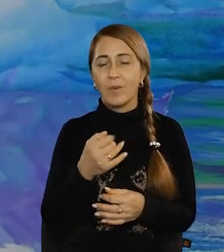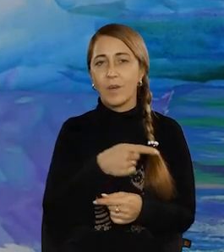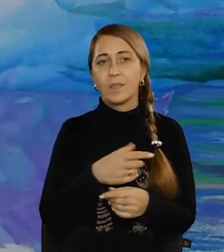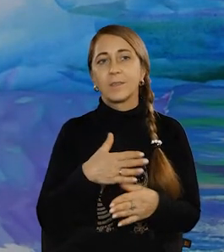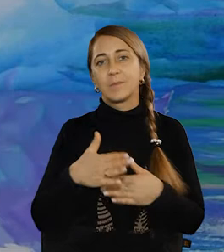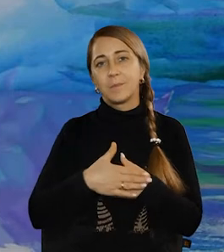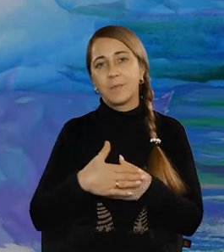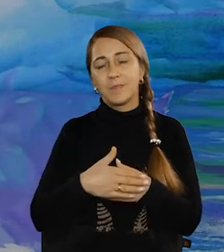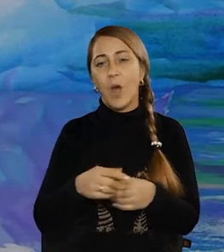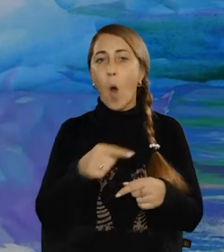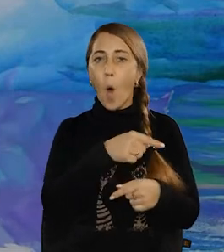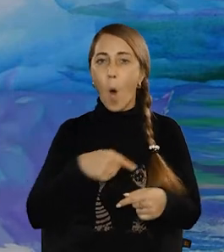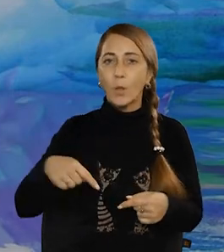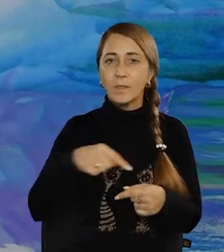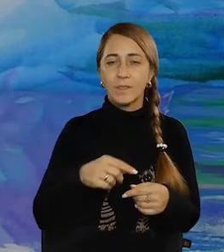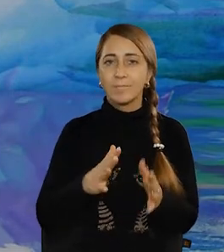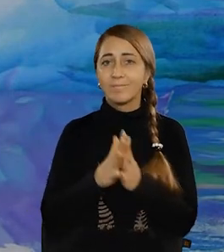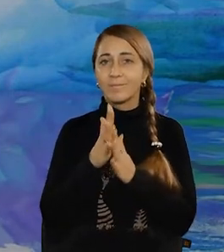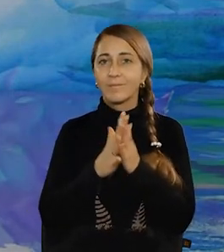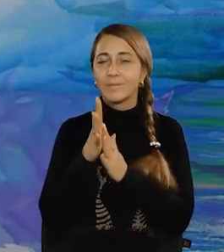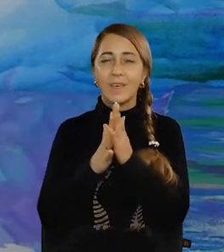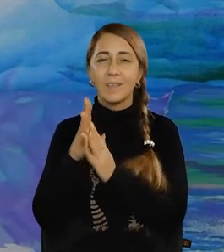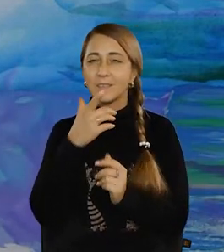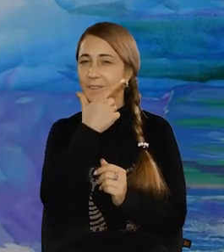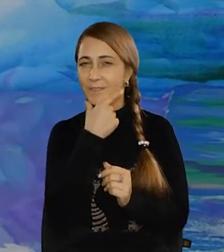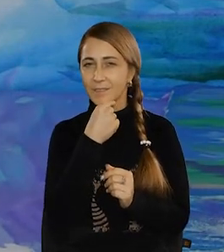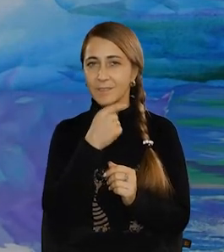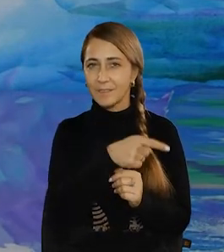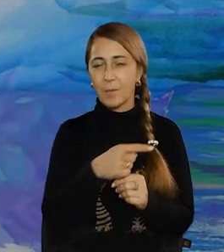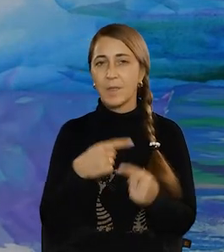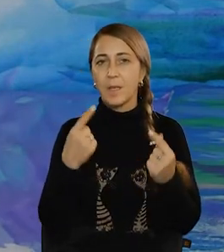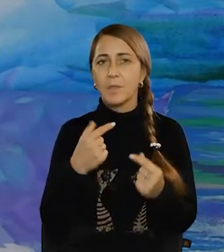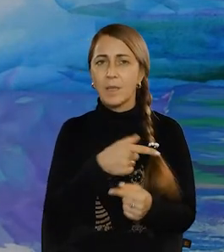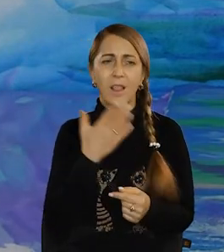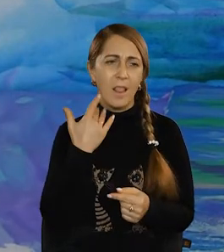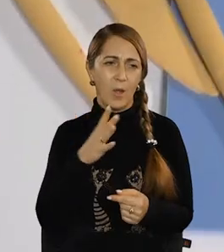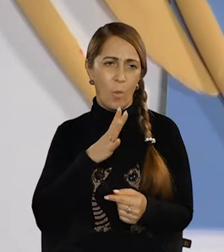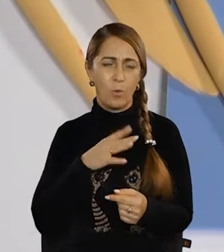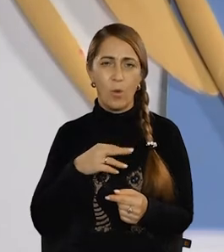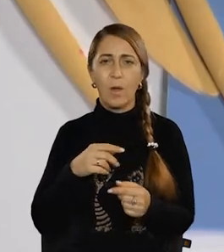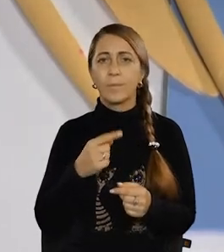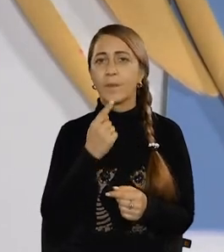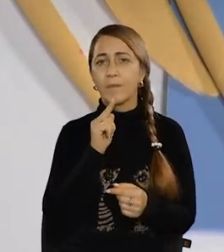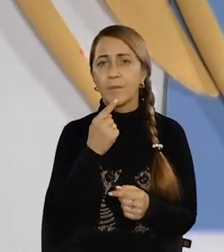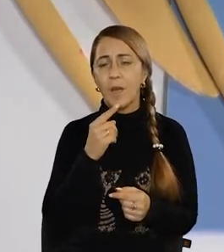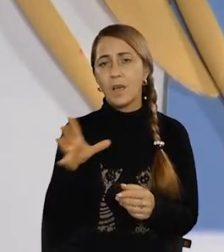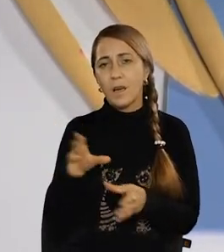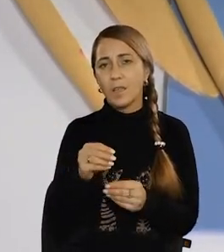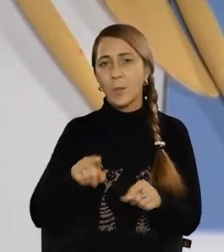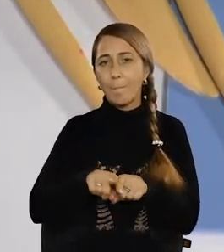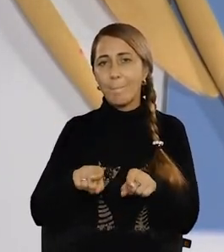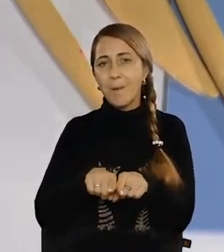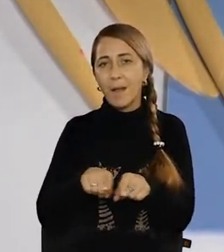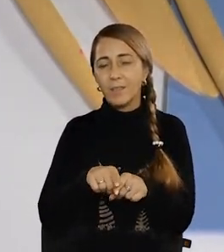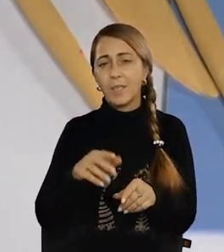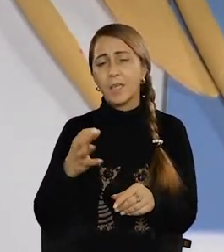невеличкого блакитного озерця розрісся красивий листяний ліс. Тим більше, сюди було легко добратися Мармеладці і Зорею, адже братик